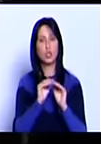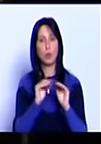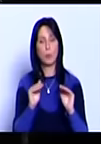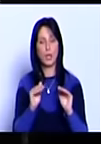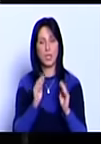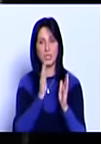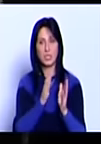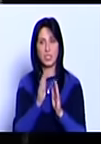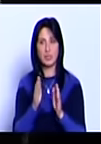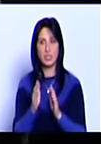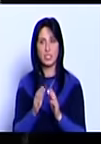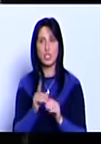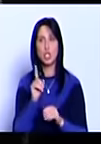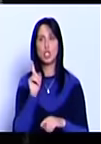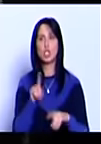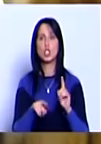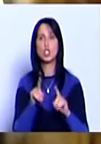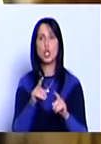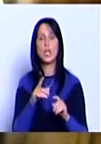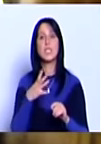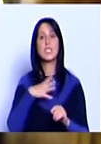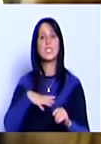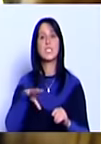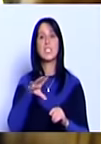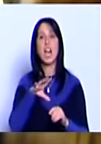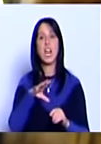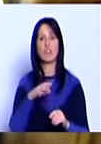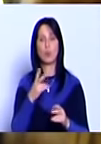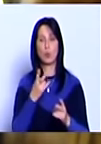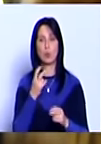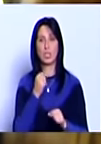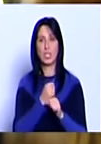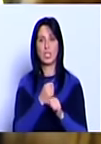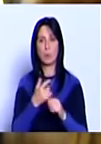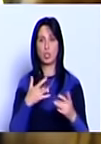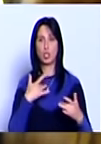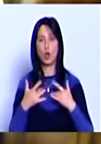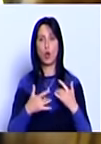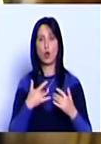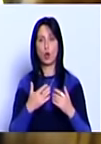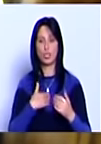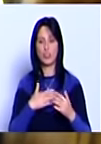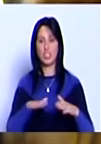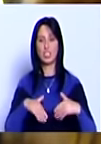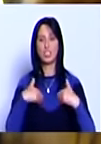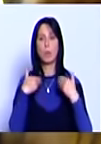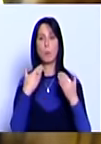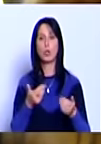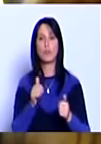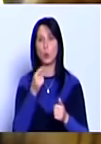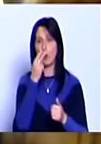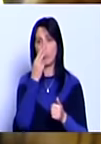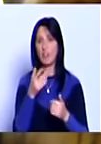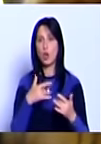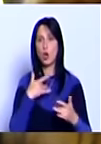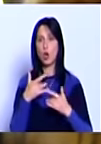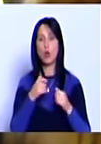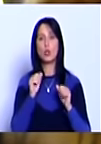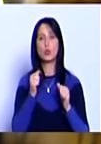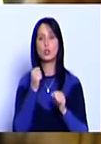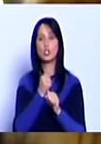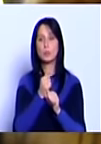პროცესისკენ გადასვლა. საქართველოს რომ შეუძლია აქ როლი ითამაშოს, ჩვენი შემოთავაზება, როგორ ვხედავთ ამ როლს და როგორ